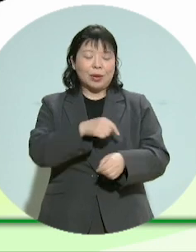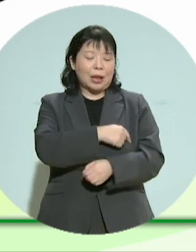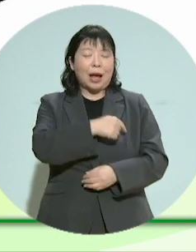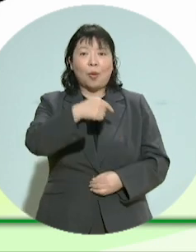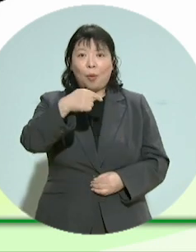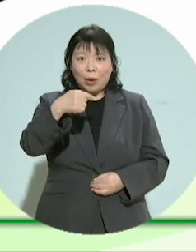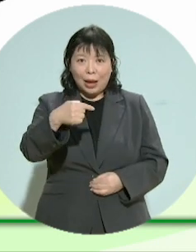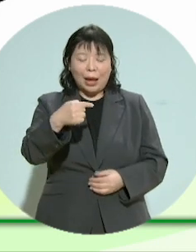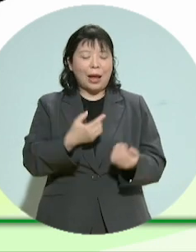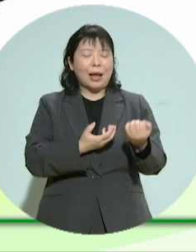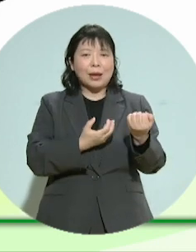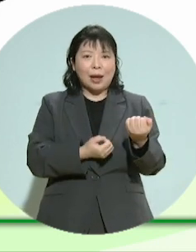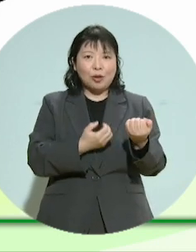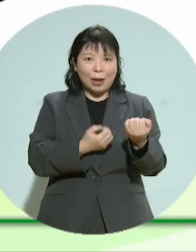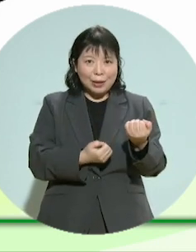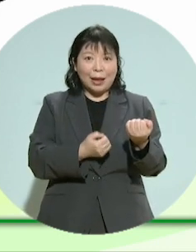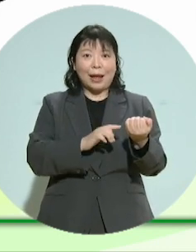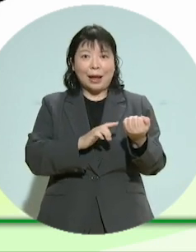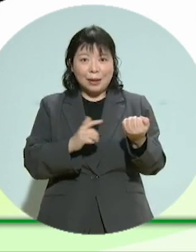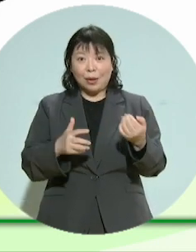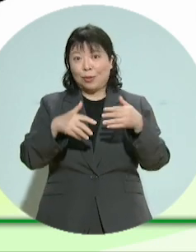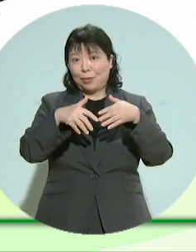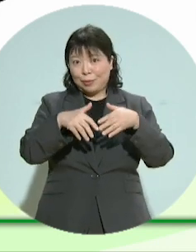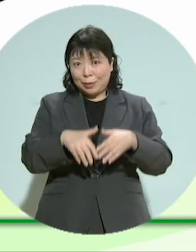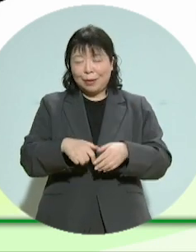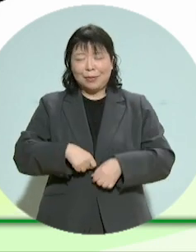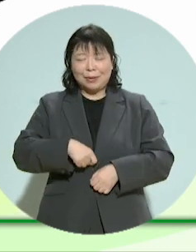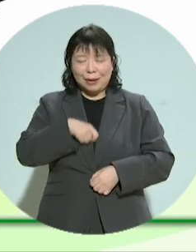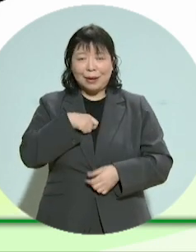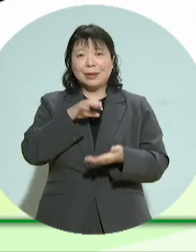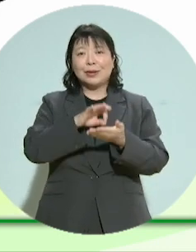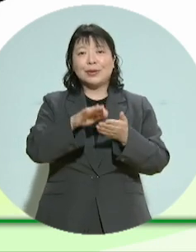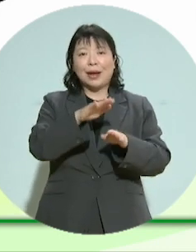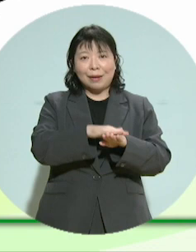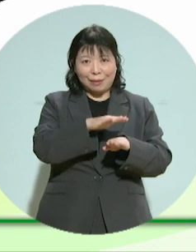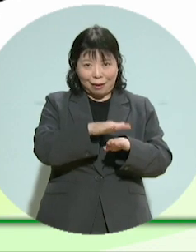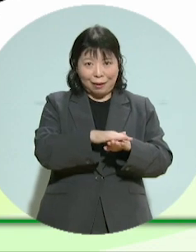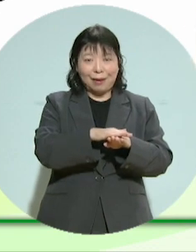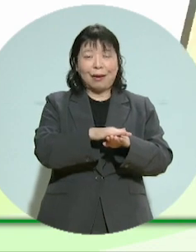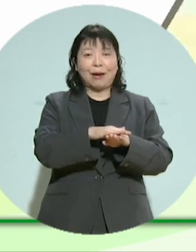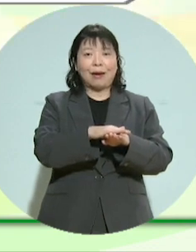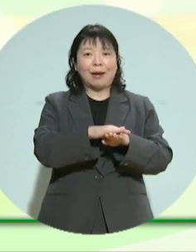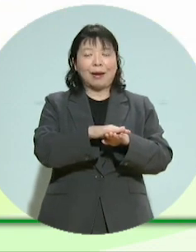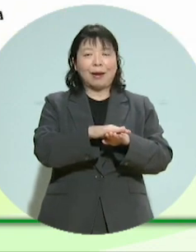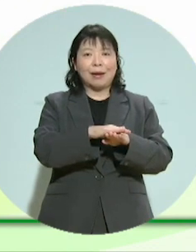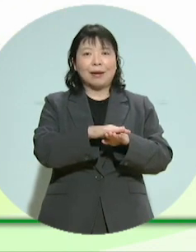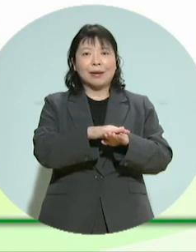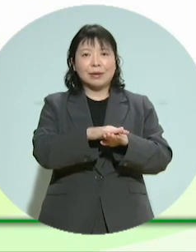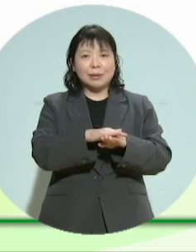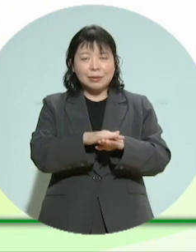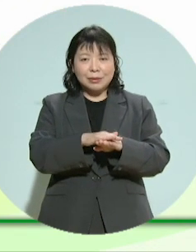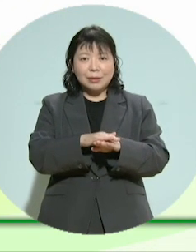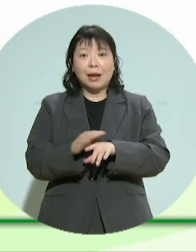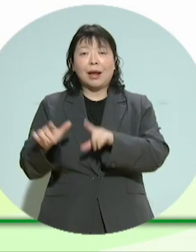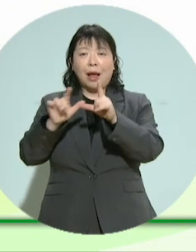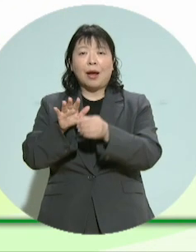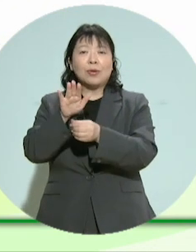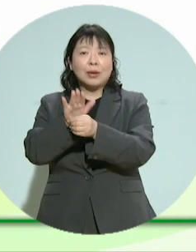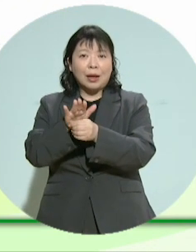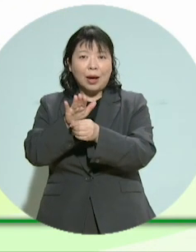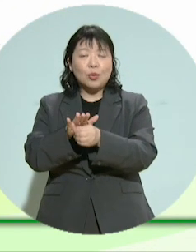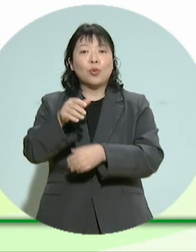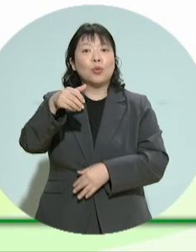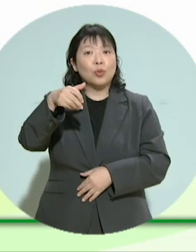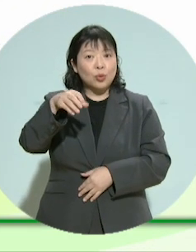や血圧計などの計量器の正しい使い方の紹介コーナーや、生活を支える水